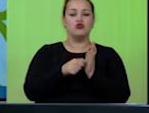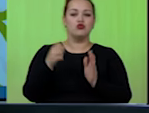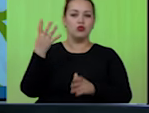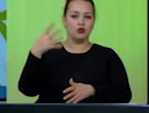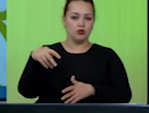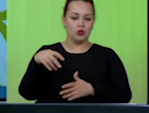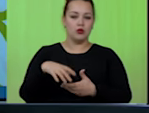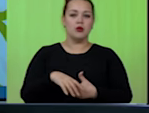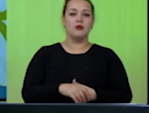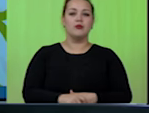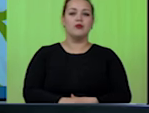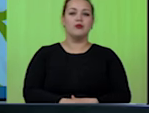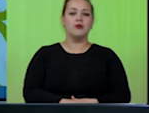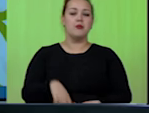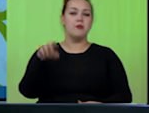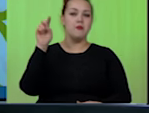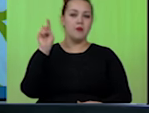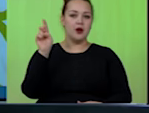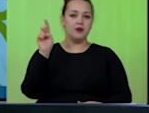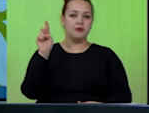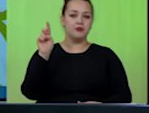7640. Б.